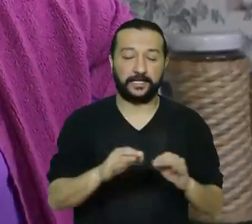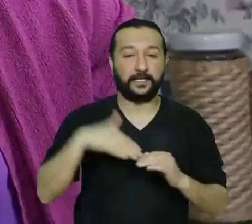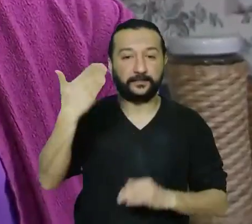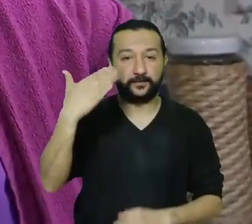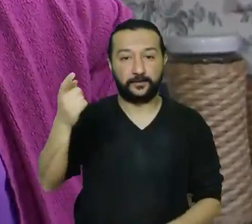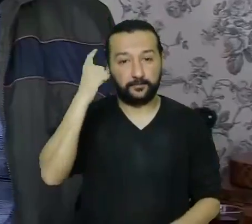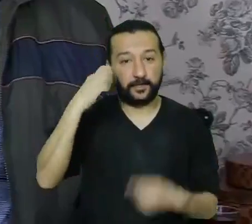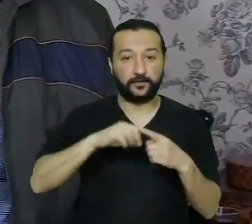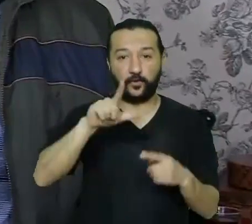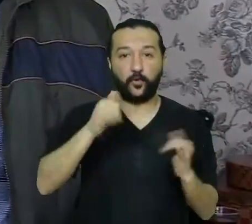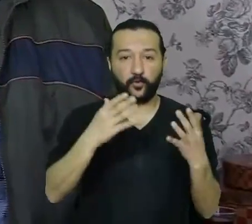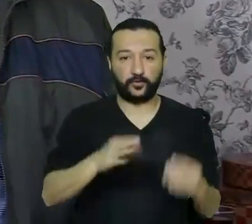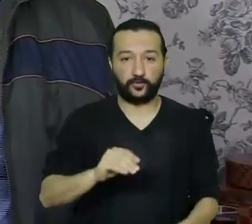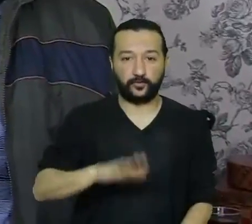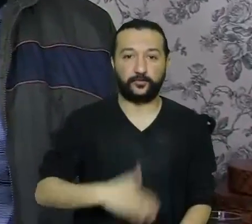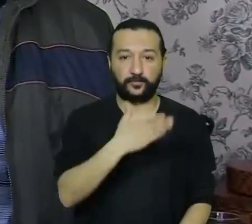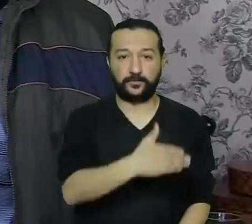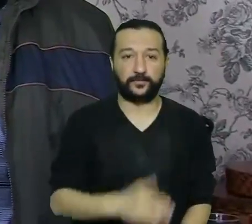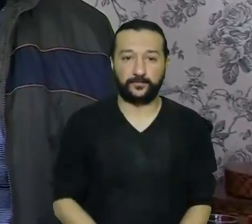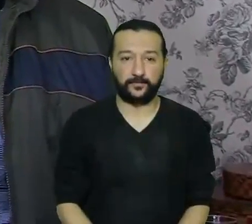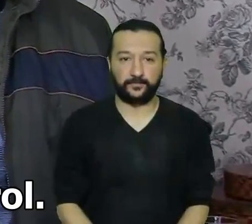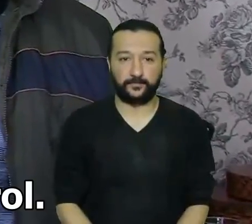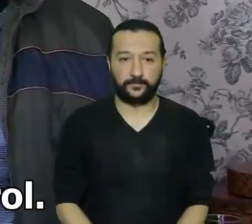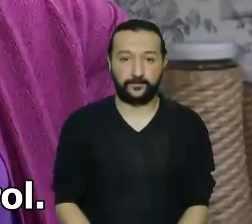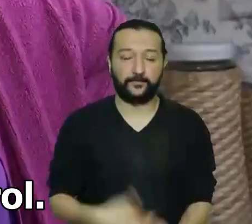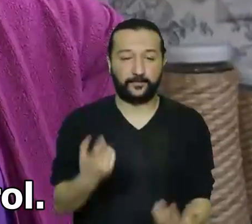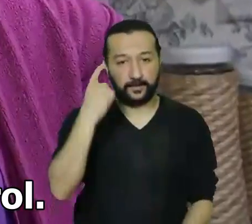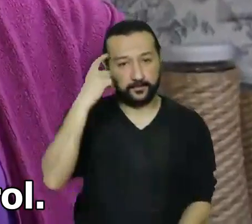öbür gün başrol oynayacak bu çocuk ya. Hmm.